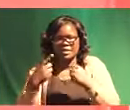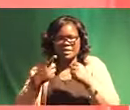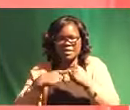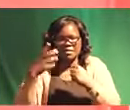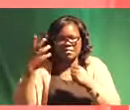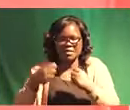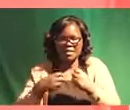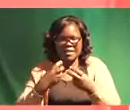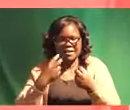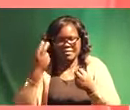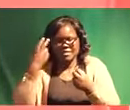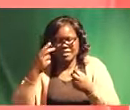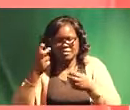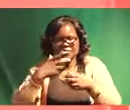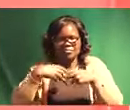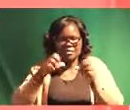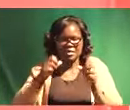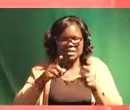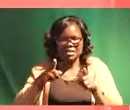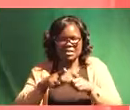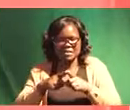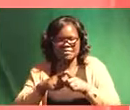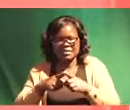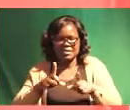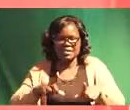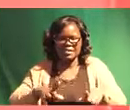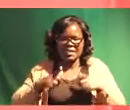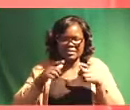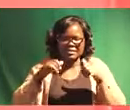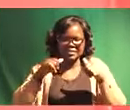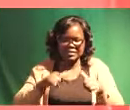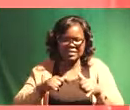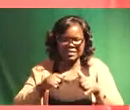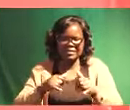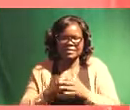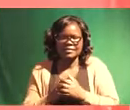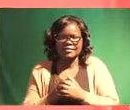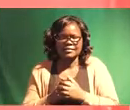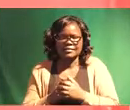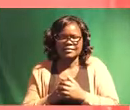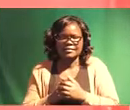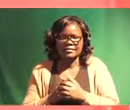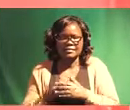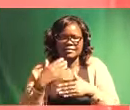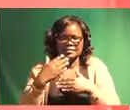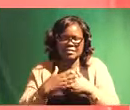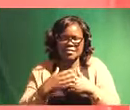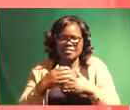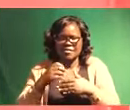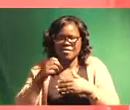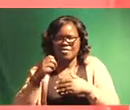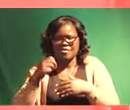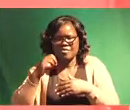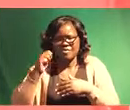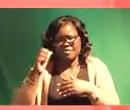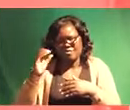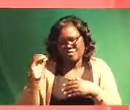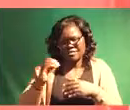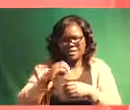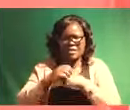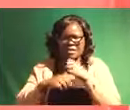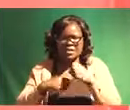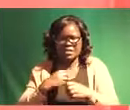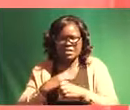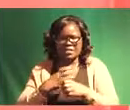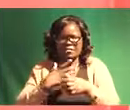6 months, mimi sijaiona rais kama huyo maisha yangu yote ile nimekaa dunia hii. na niko karibu hapo 50 floor.